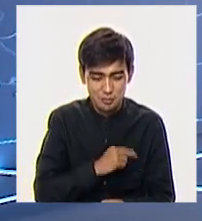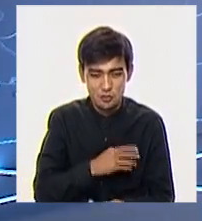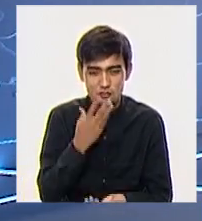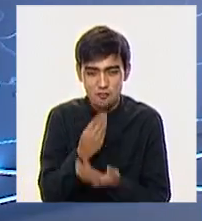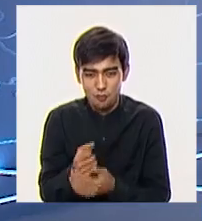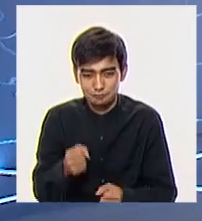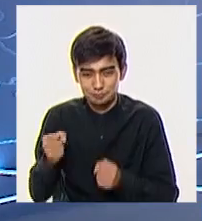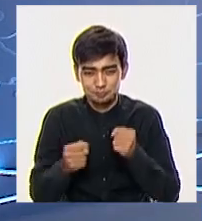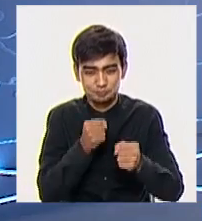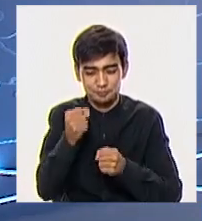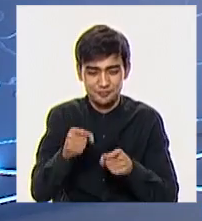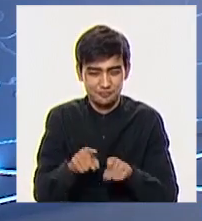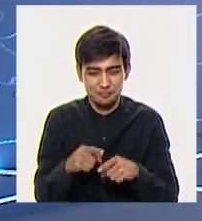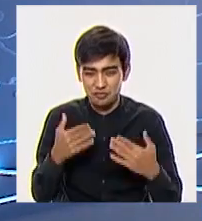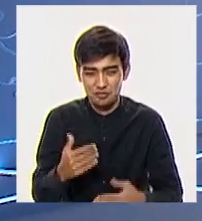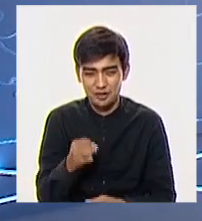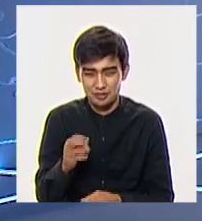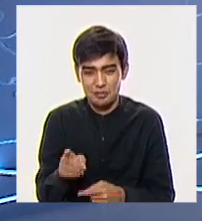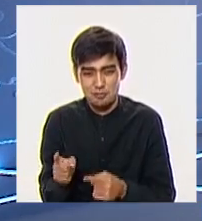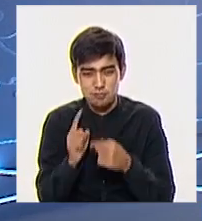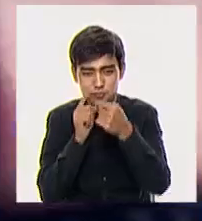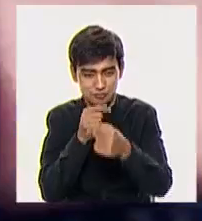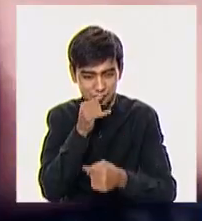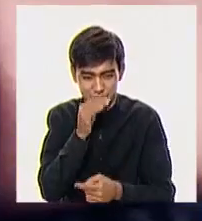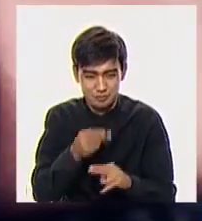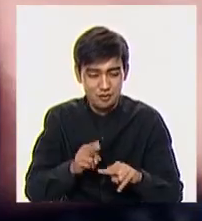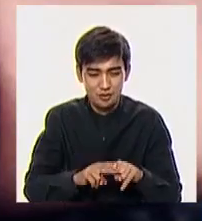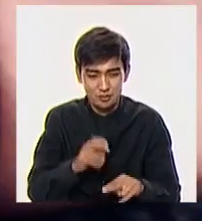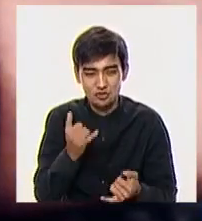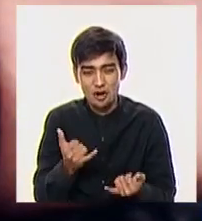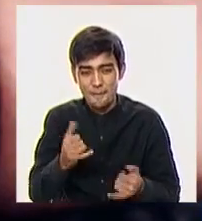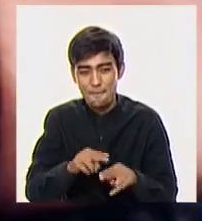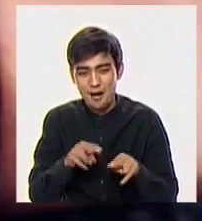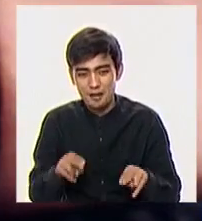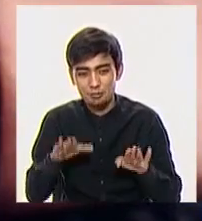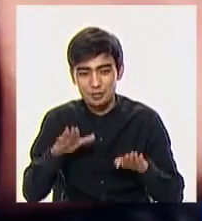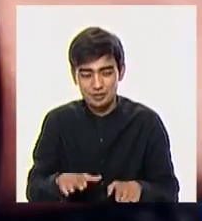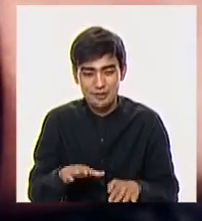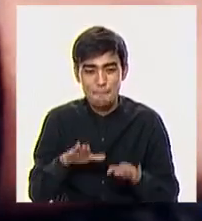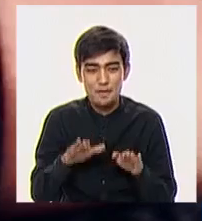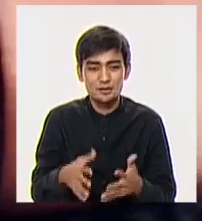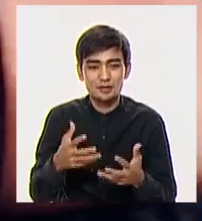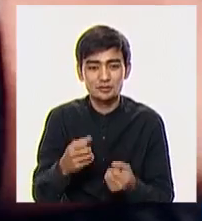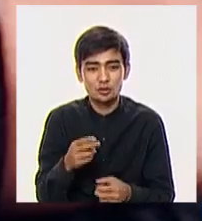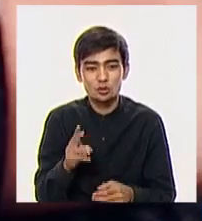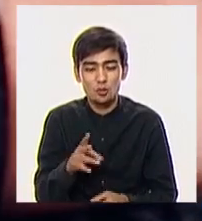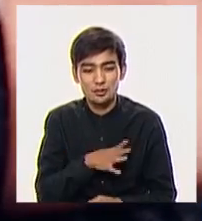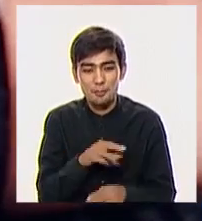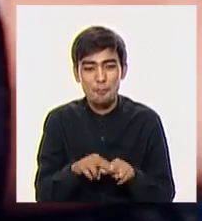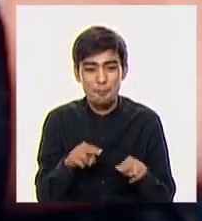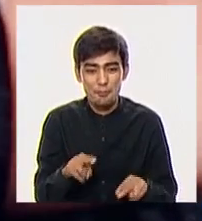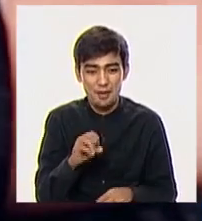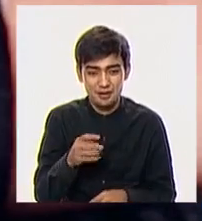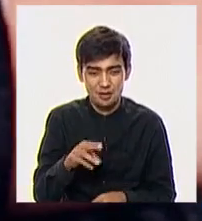өзінің қойған адамдары жұмыс істейді. Оларға қалай қарсы шығады? Сондықтан қазіргі парламентте орын алған партиялар